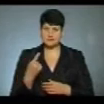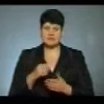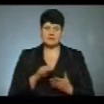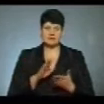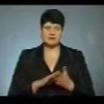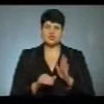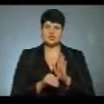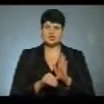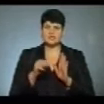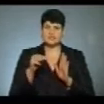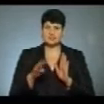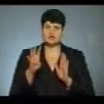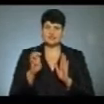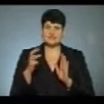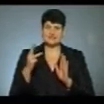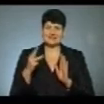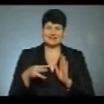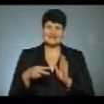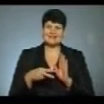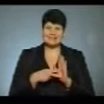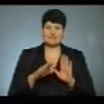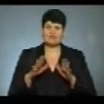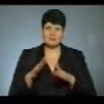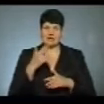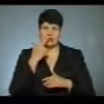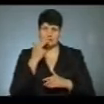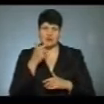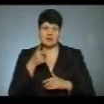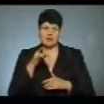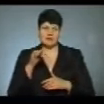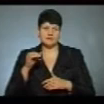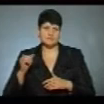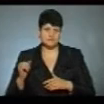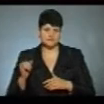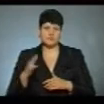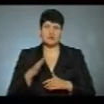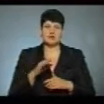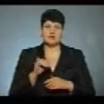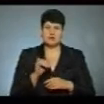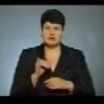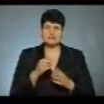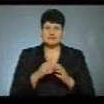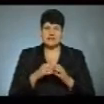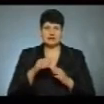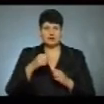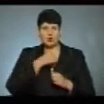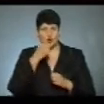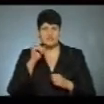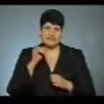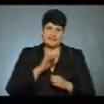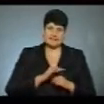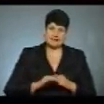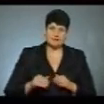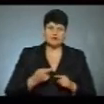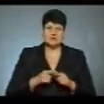зареєстрували 6437 випадків грипу та гострих респіраторних вірусних інфекцій серед дорослих та дітей. Про це під